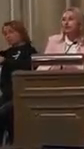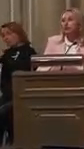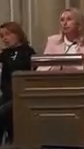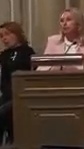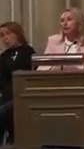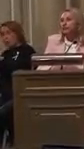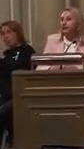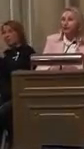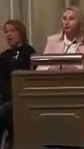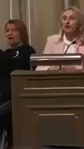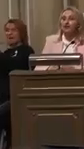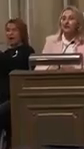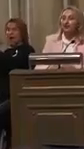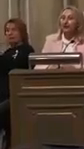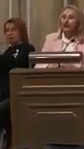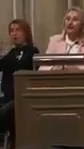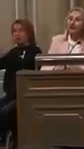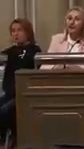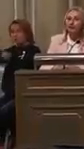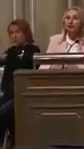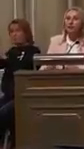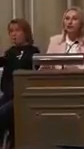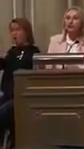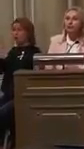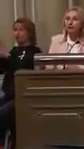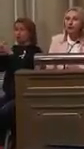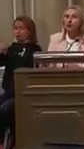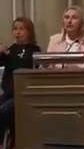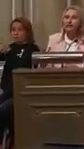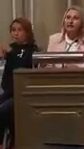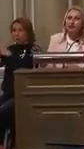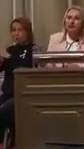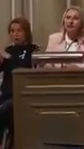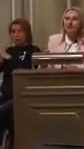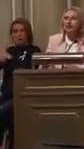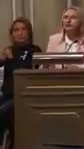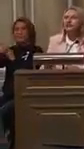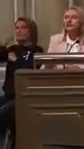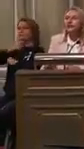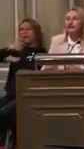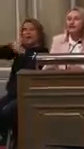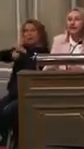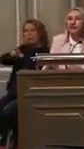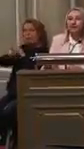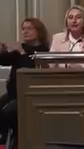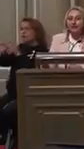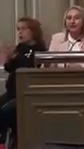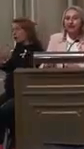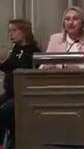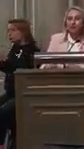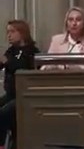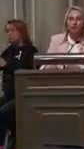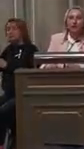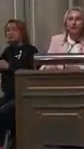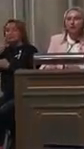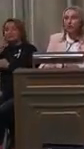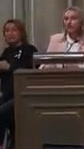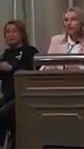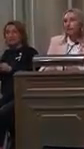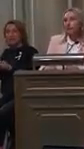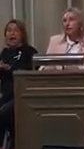gdje kamioni mogu nesmetano ulaziti. Dakle, ne samo tamo gdje su prije ulazili, nego jedan onako da se ne. Pa zar mi radimo